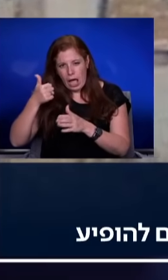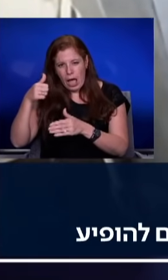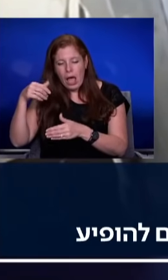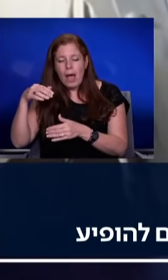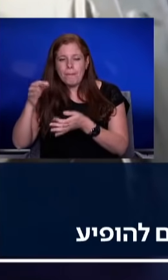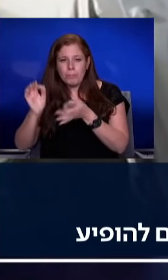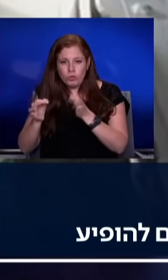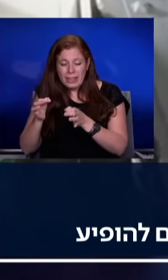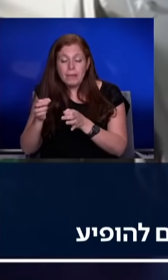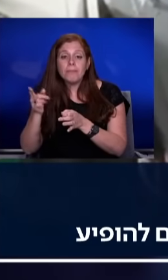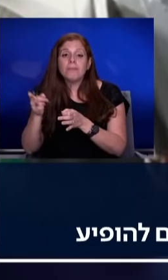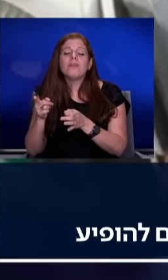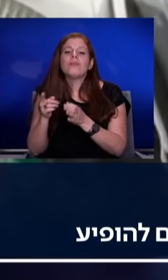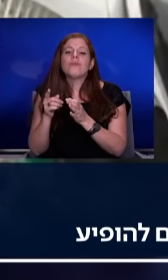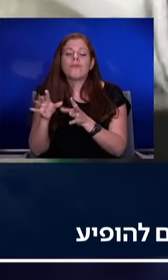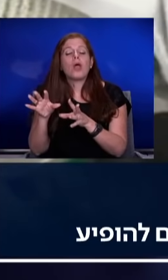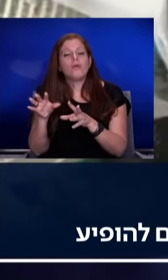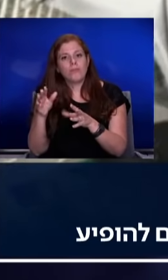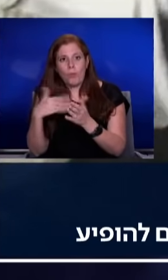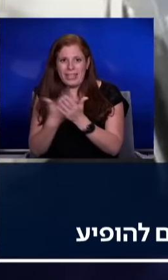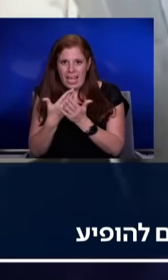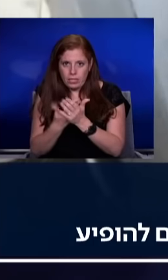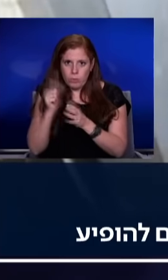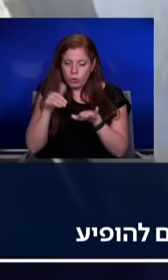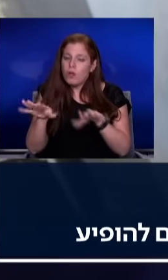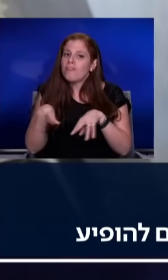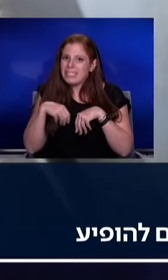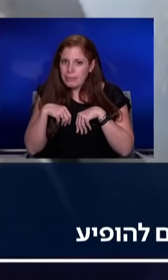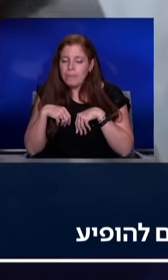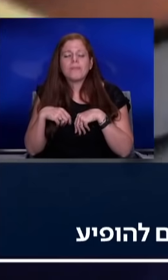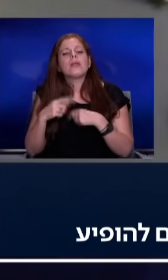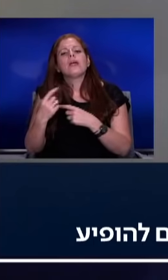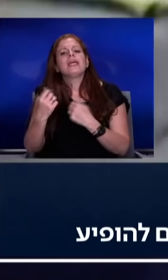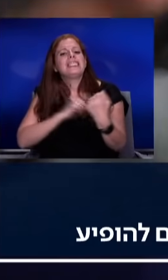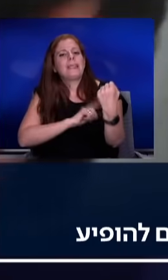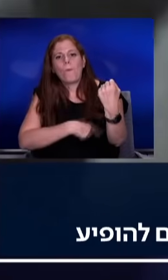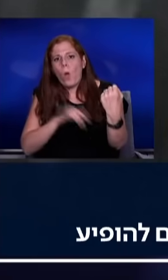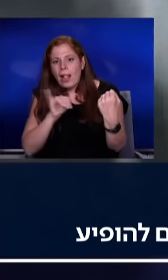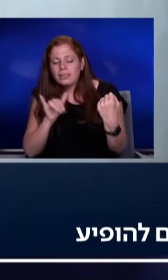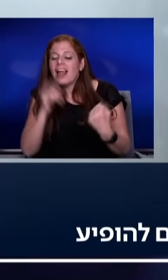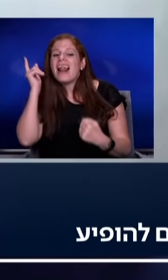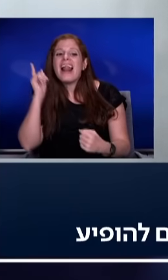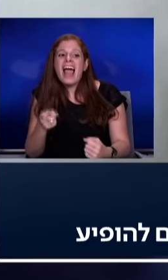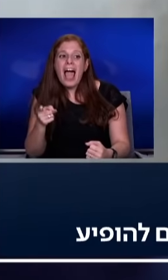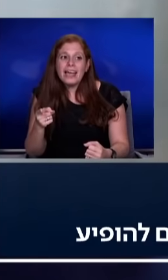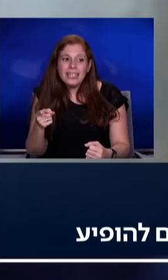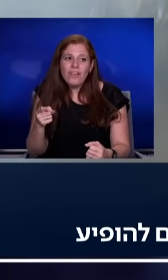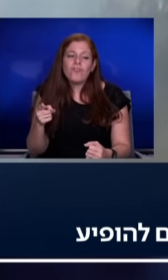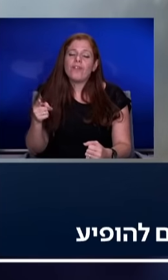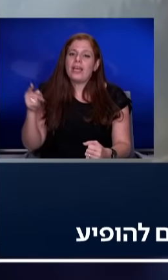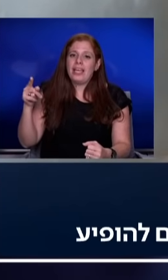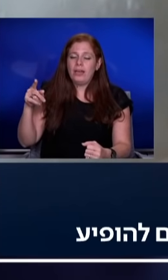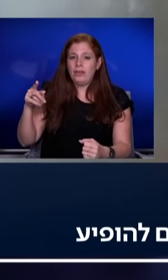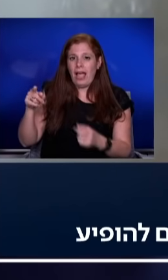לממשלה ומסכים לכך. מה זה אומר הסמכויות הנרחבות? למשל, לחייב עדים להופיע בפניה. ועדת בדיקה